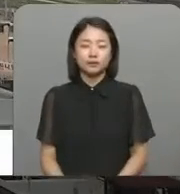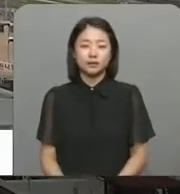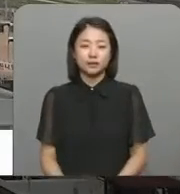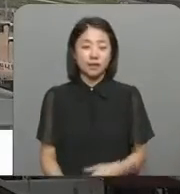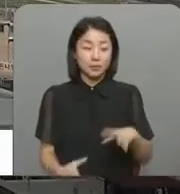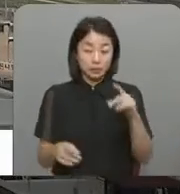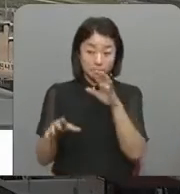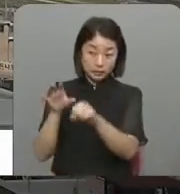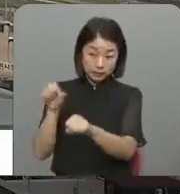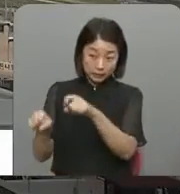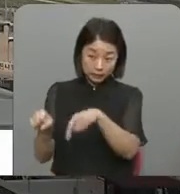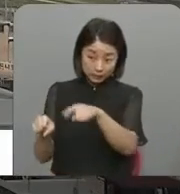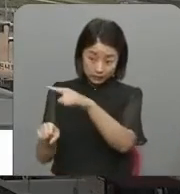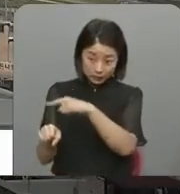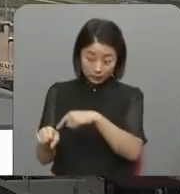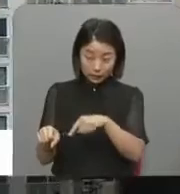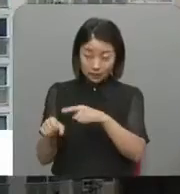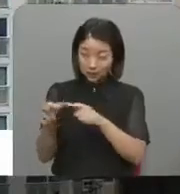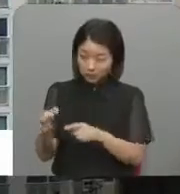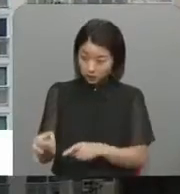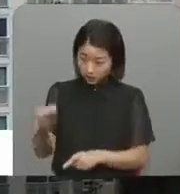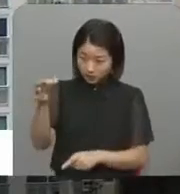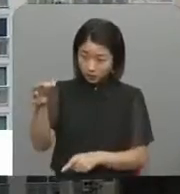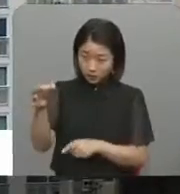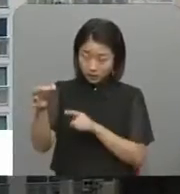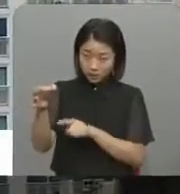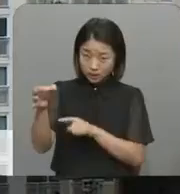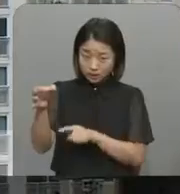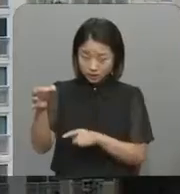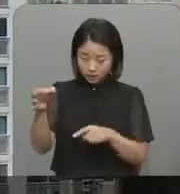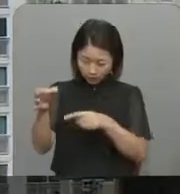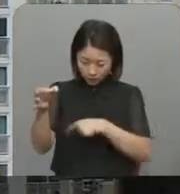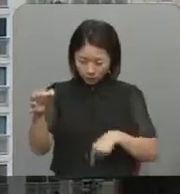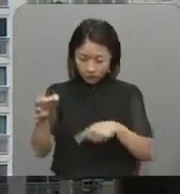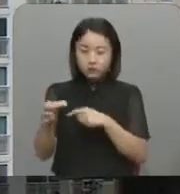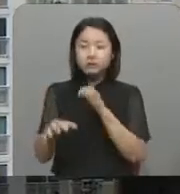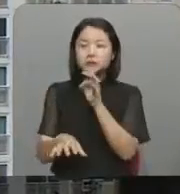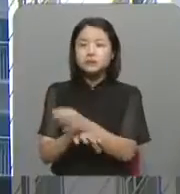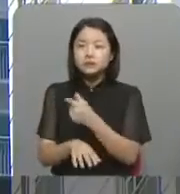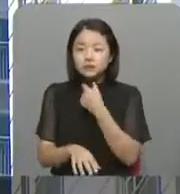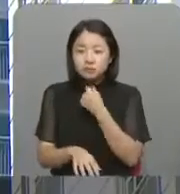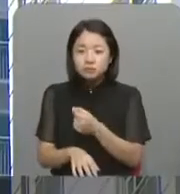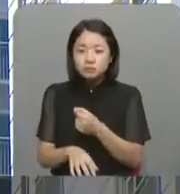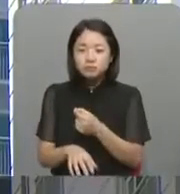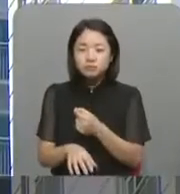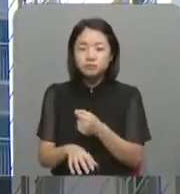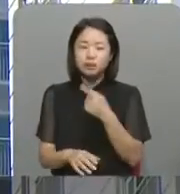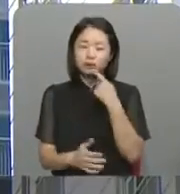세력들의 아파트 매입이 매매 가격 상승으로 이어져 자칫 실수요자들에게